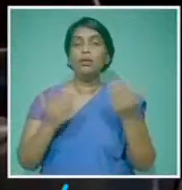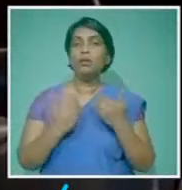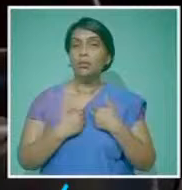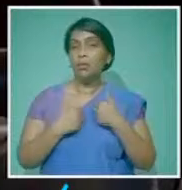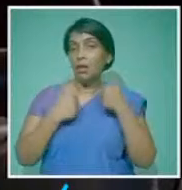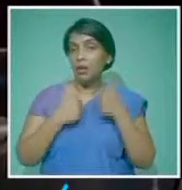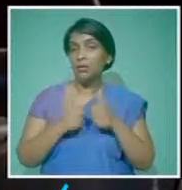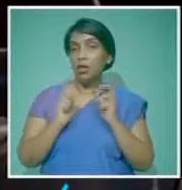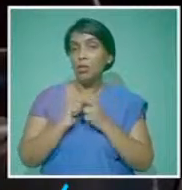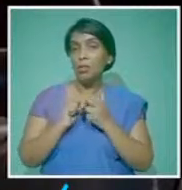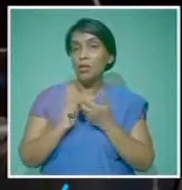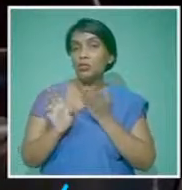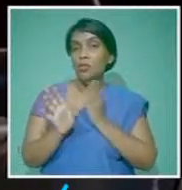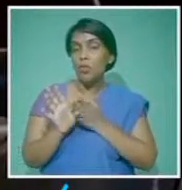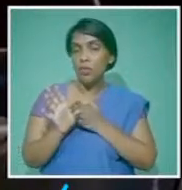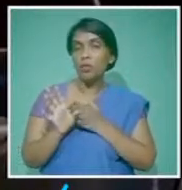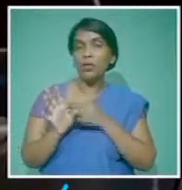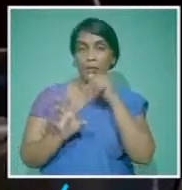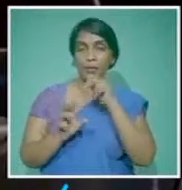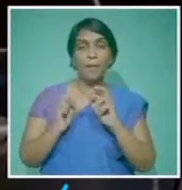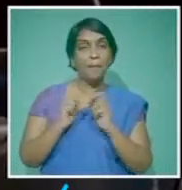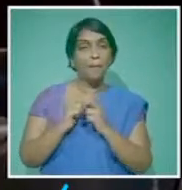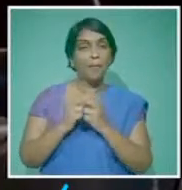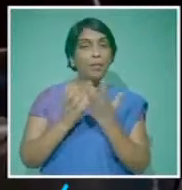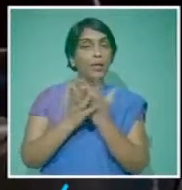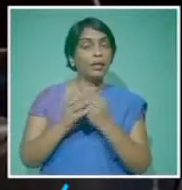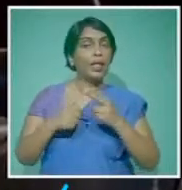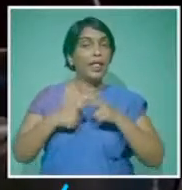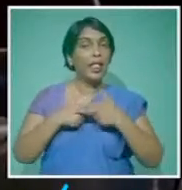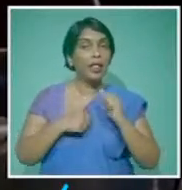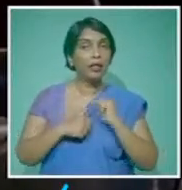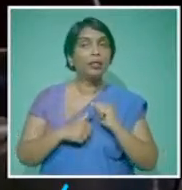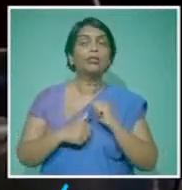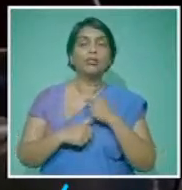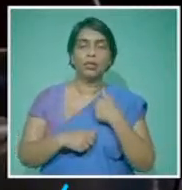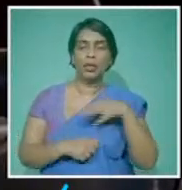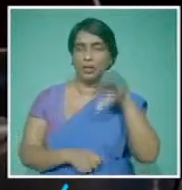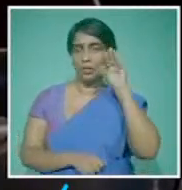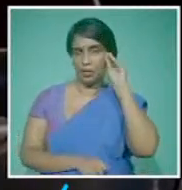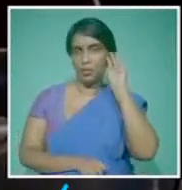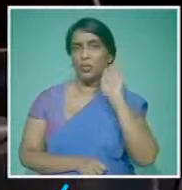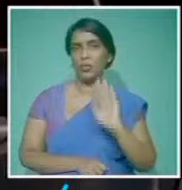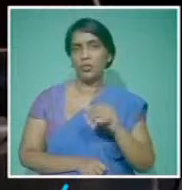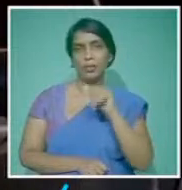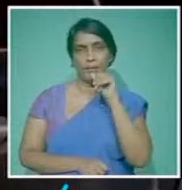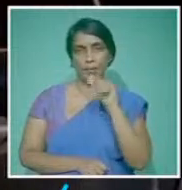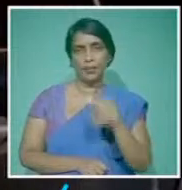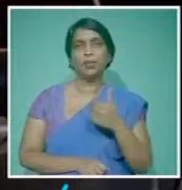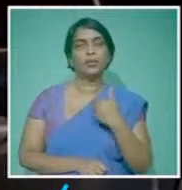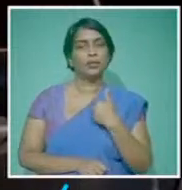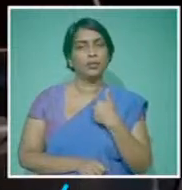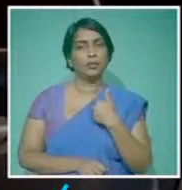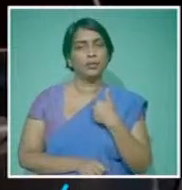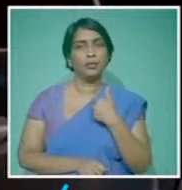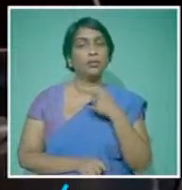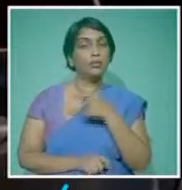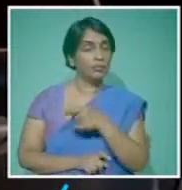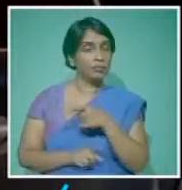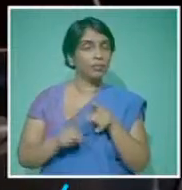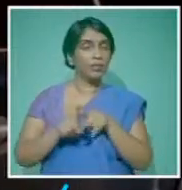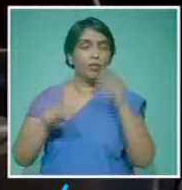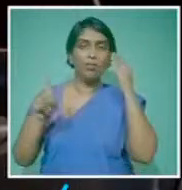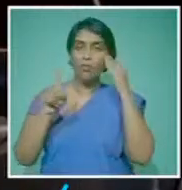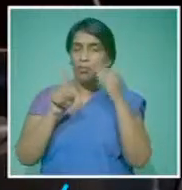හරියට ගැටලුව සහ මේ ගැටලුව ඇති වුණු හේතු හරියට අපි තේරුම් ගන්න ඕනේ හරියට අපි ඒක